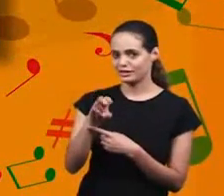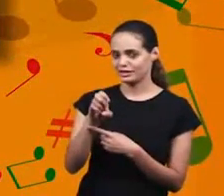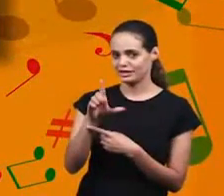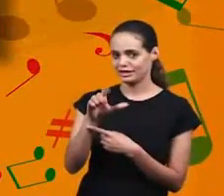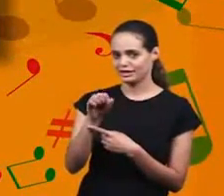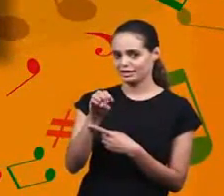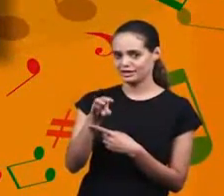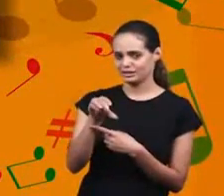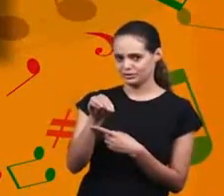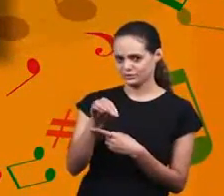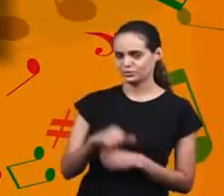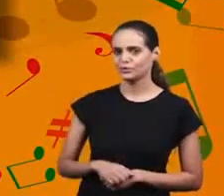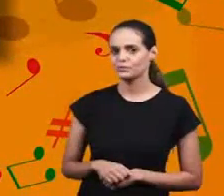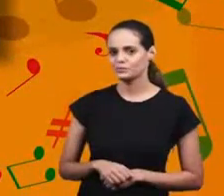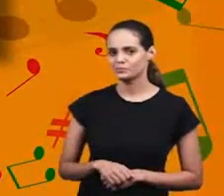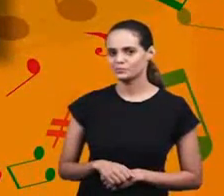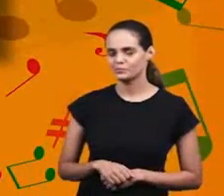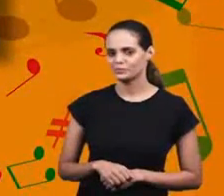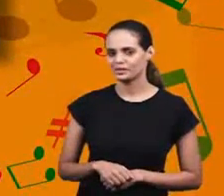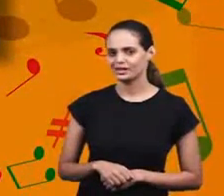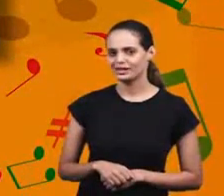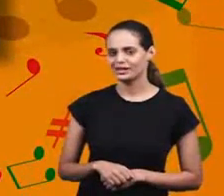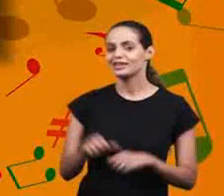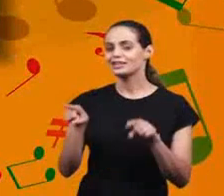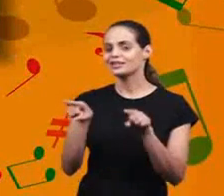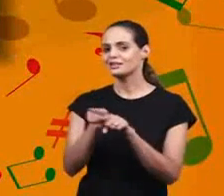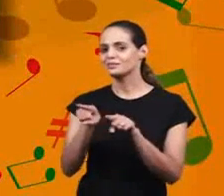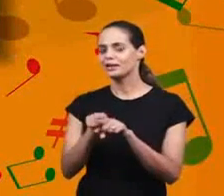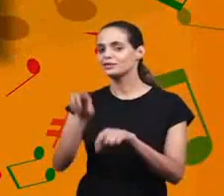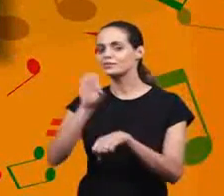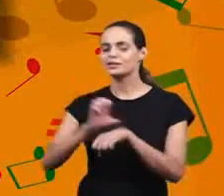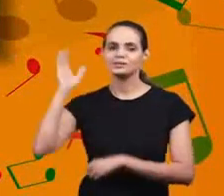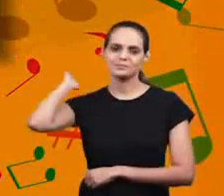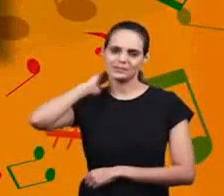Das hier sind die Brüder Rie Anderson und Anderson,